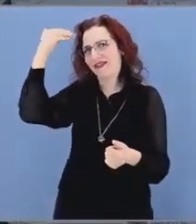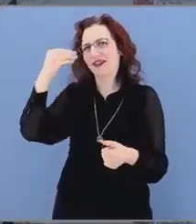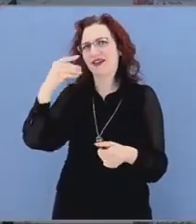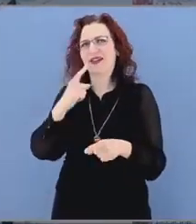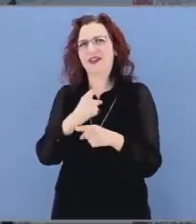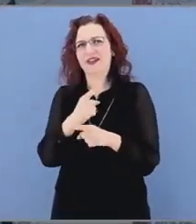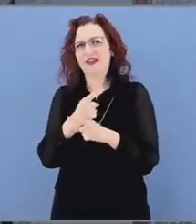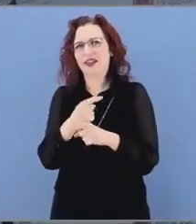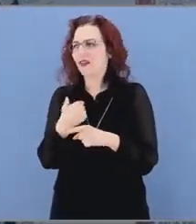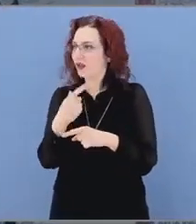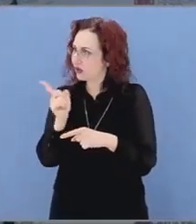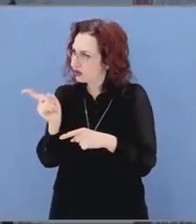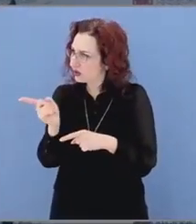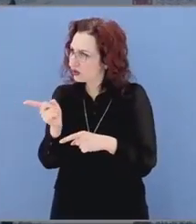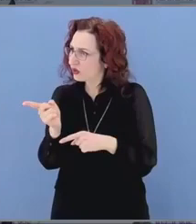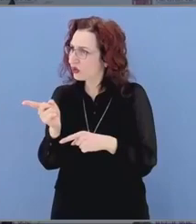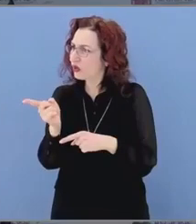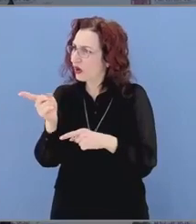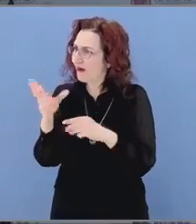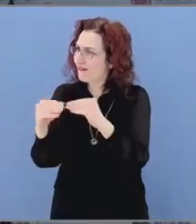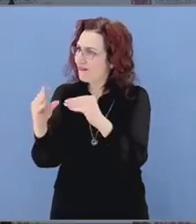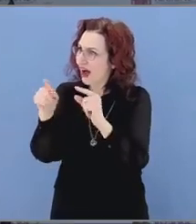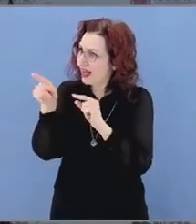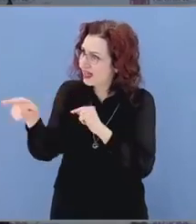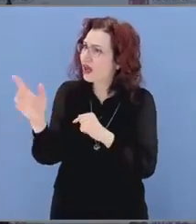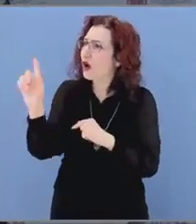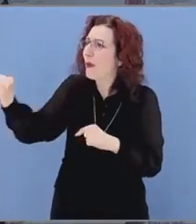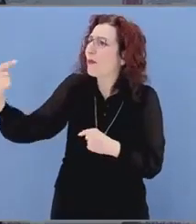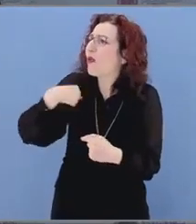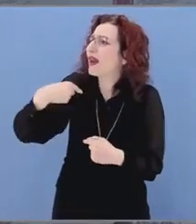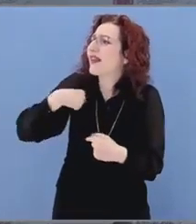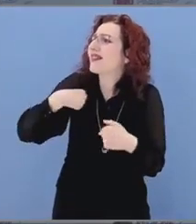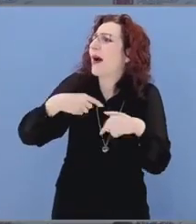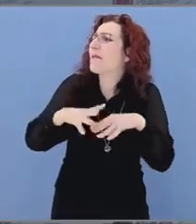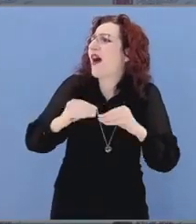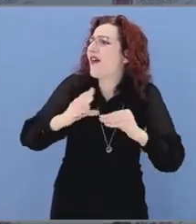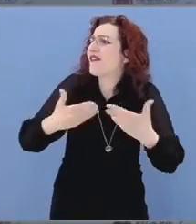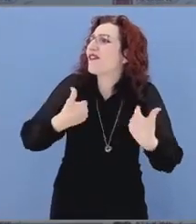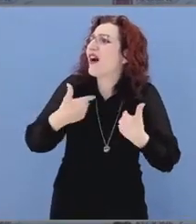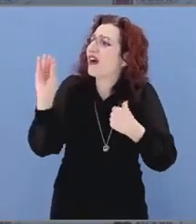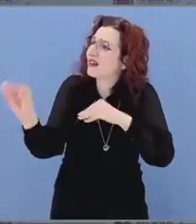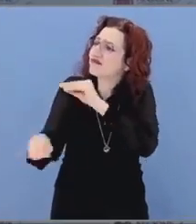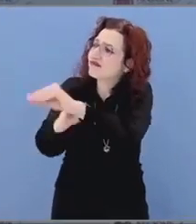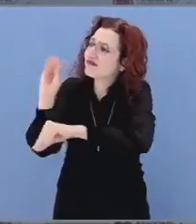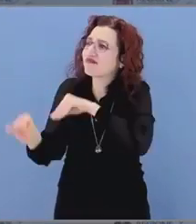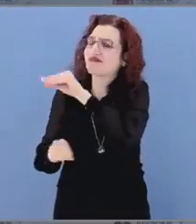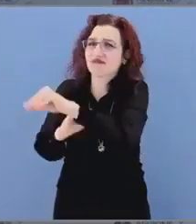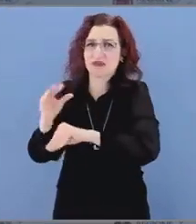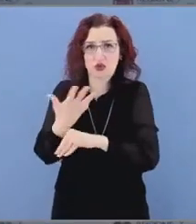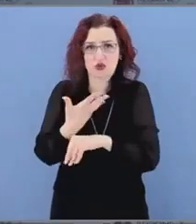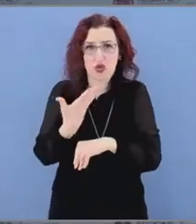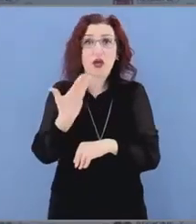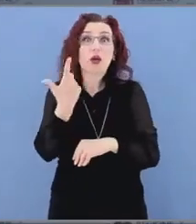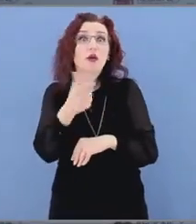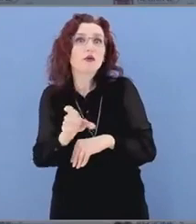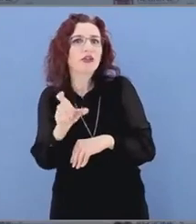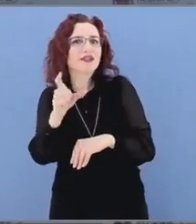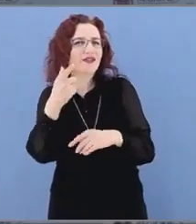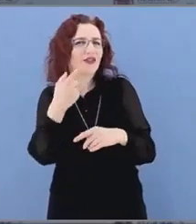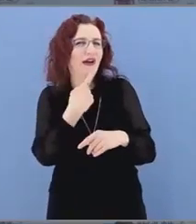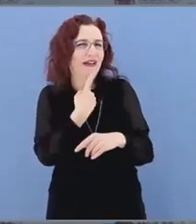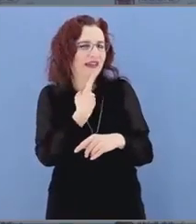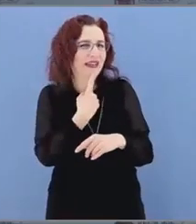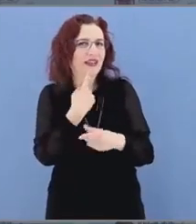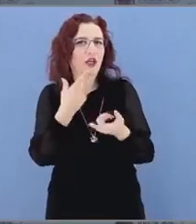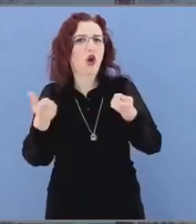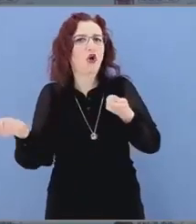lì, perché si capisce che qualcosa si sta muovendo. Ecco, credo che per chi governa un'istituzione importante come la Regione questa